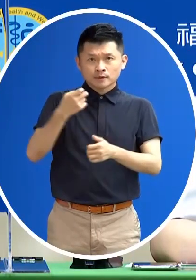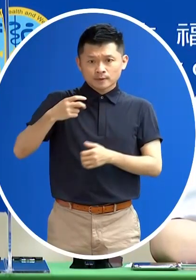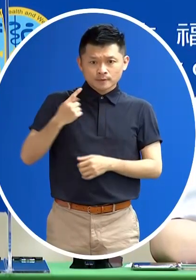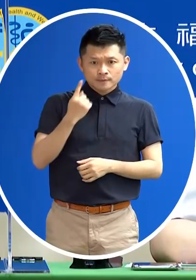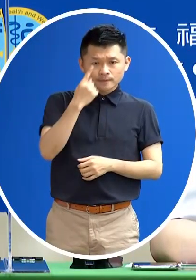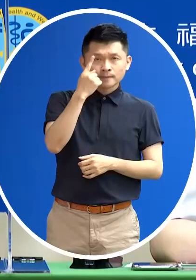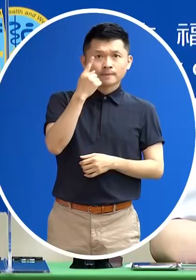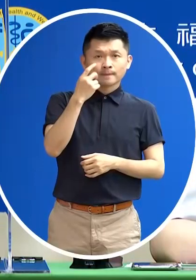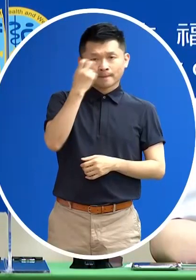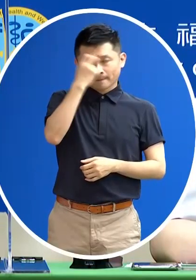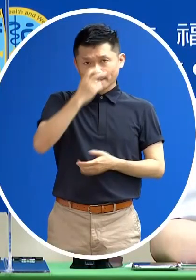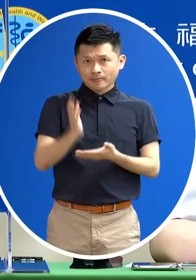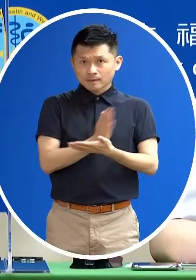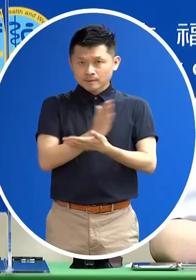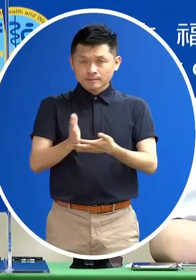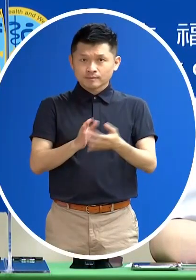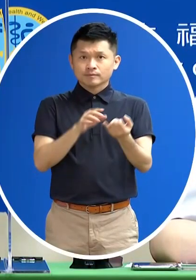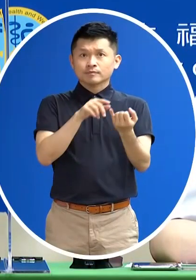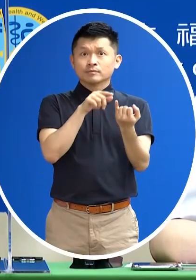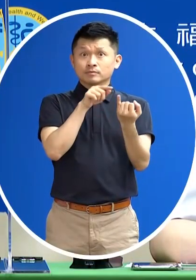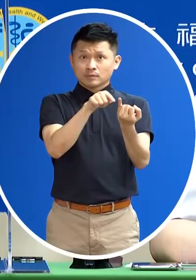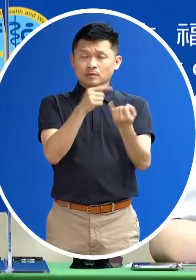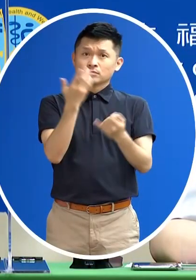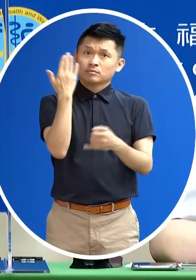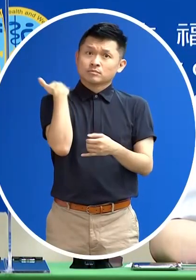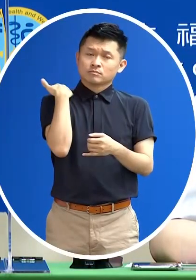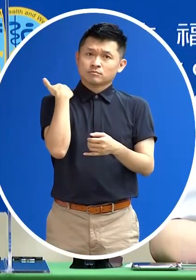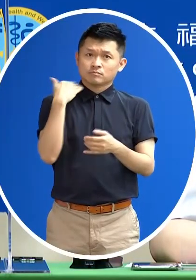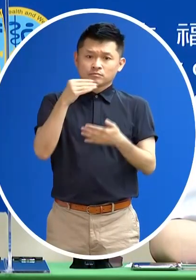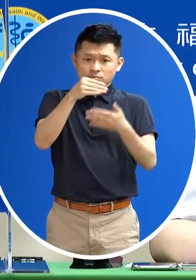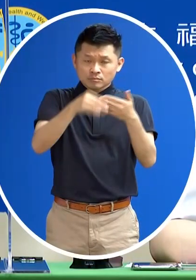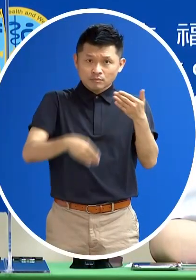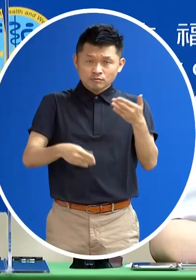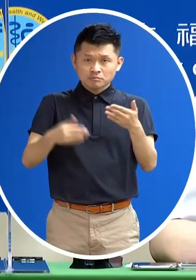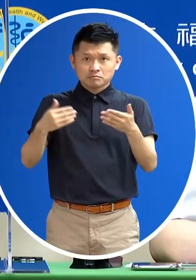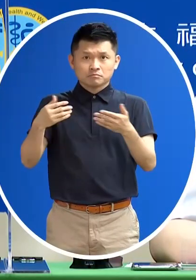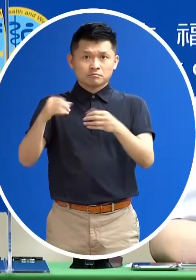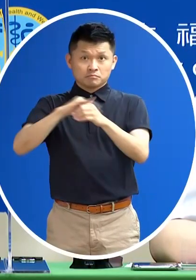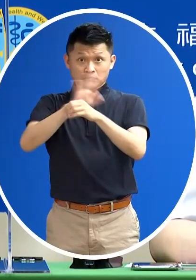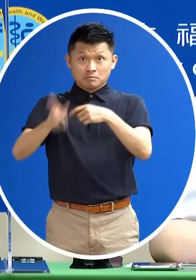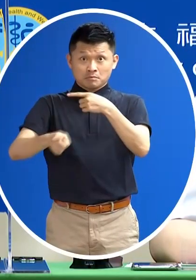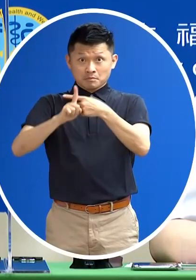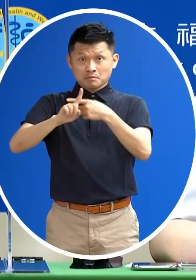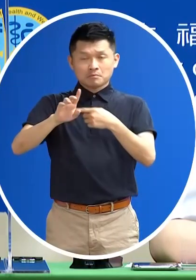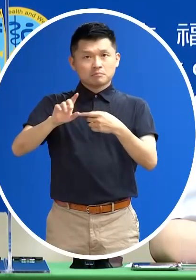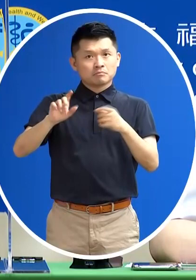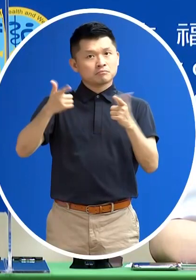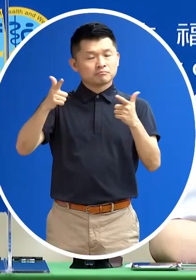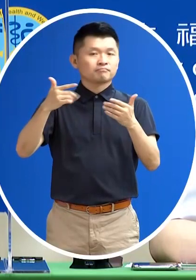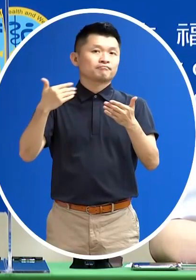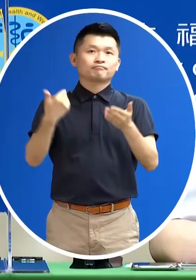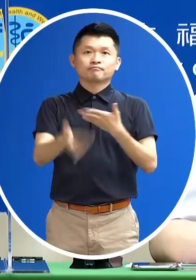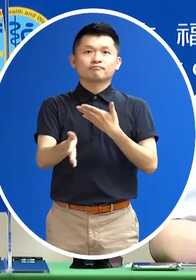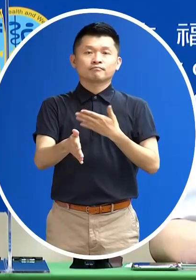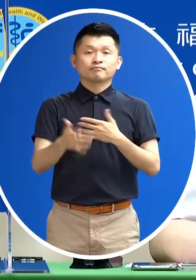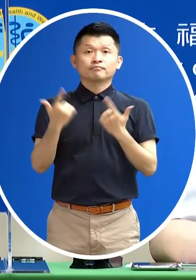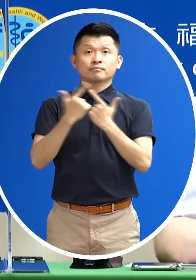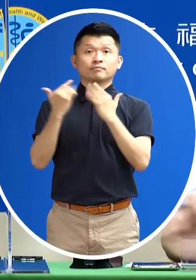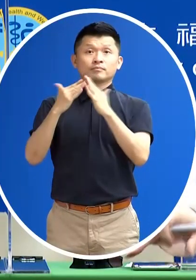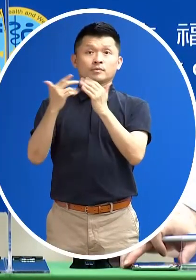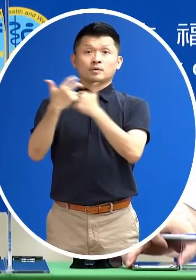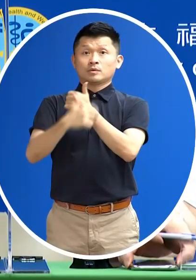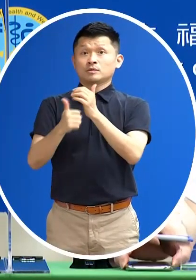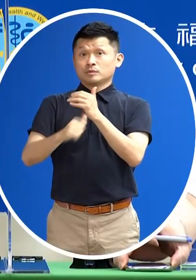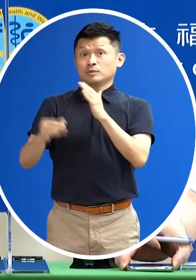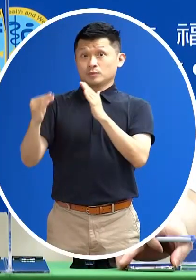个案，是认定说他当时的这个情形不符合确诊病例的定义，所以台北市卫生局这边有